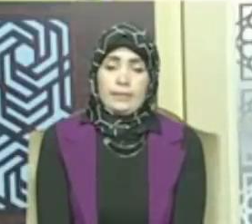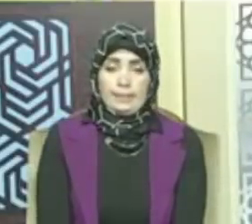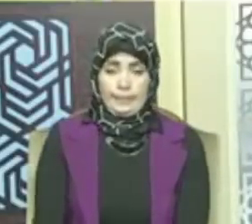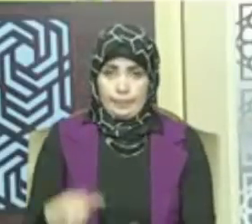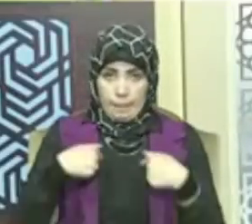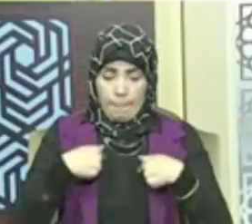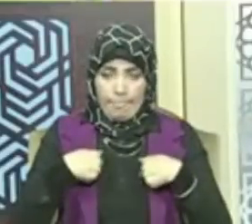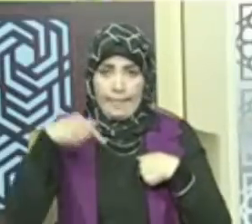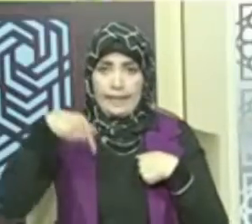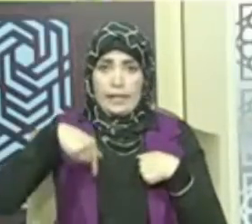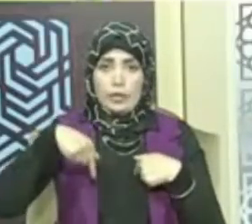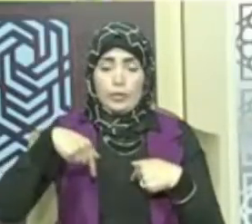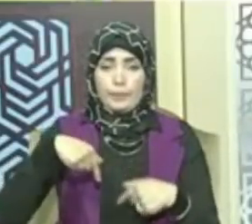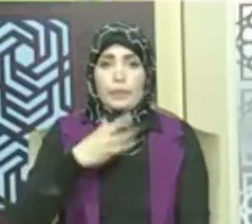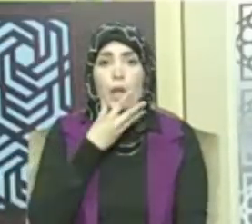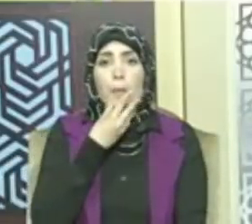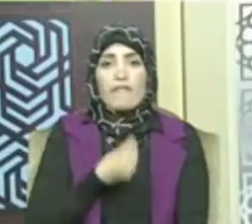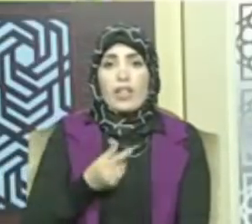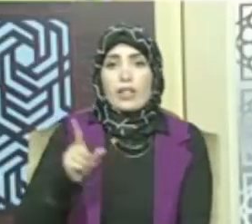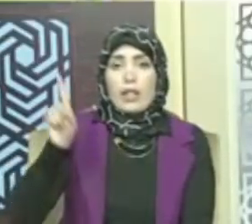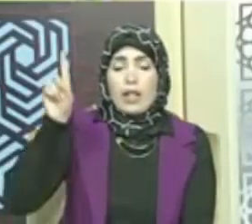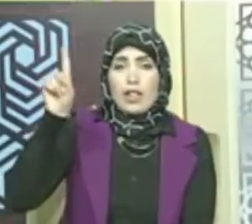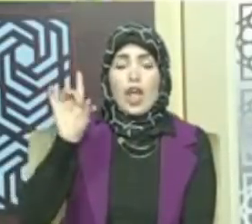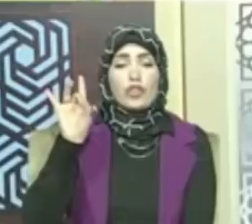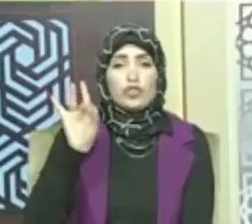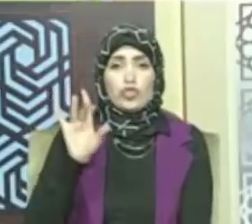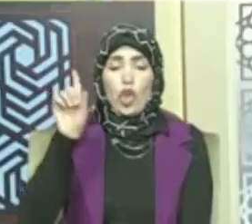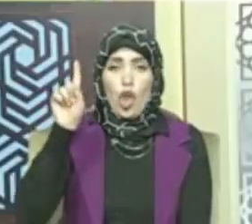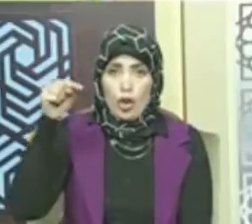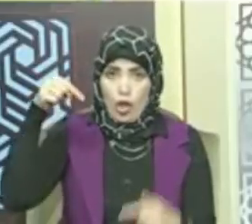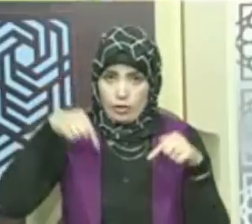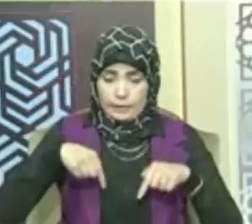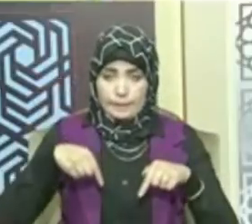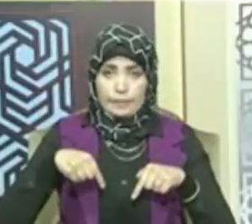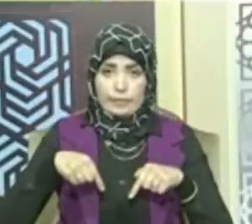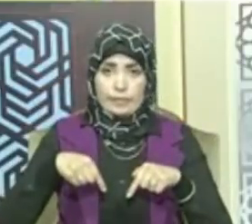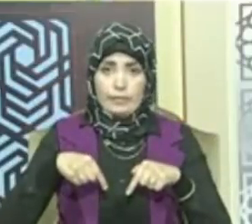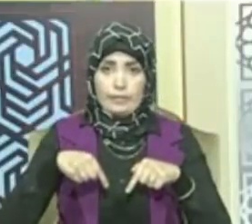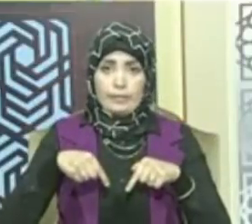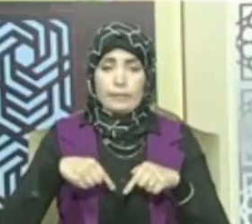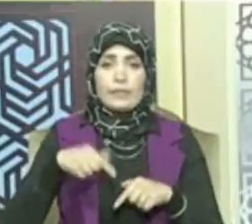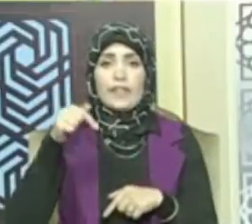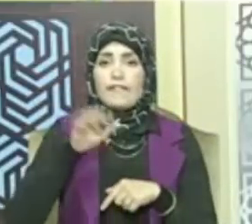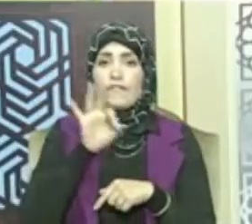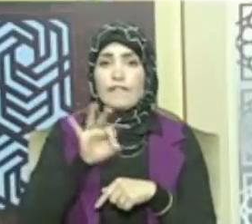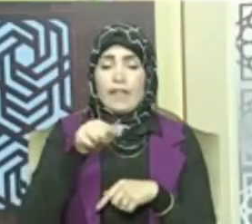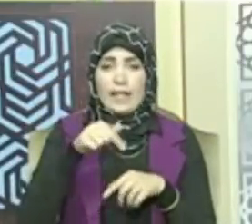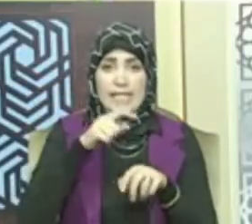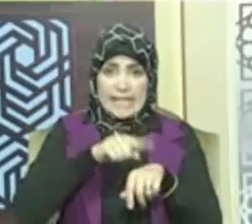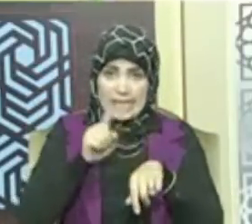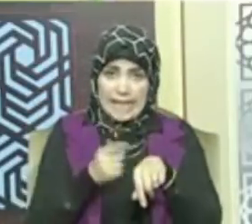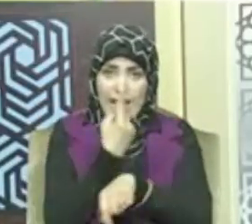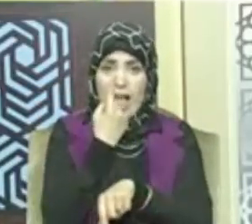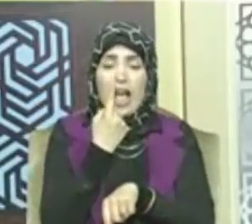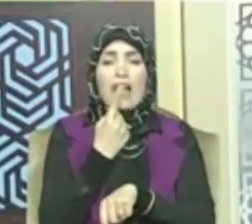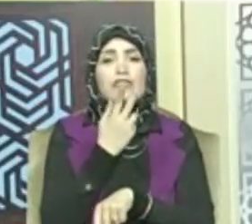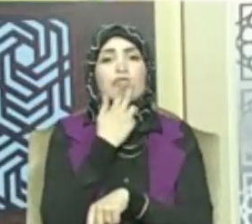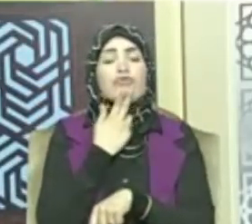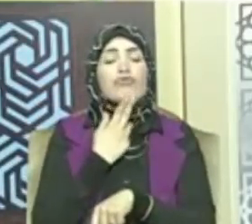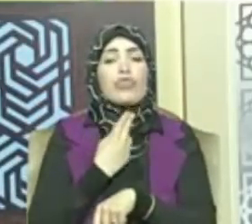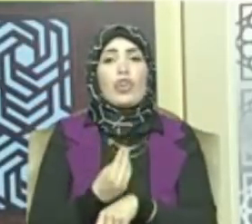فنحن بفضل الله إن شاء الله في ساعة